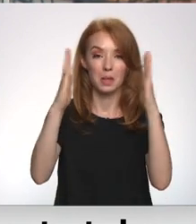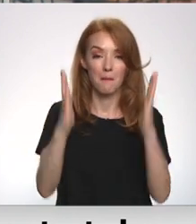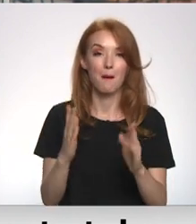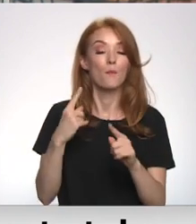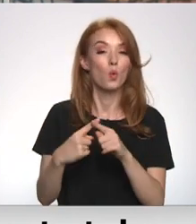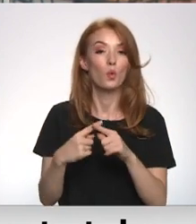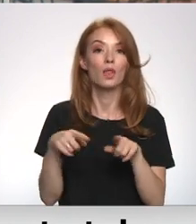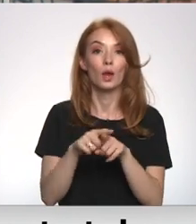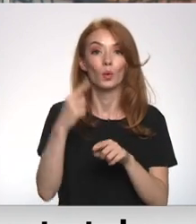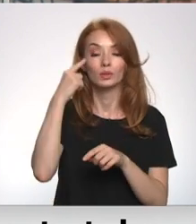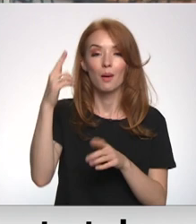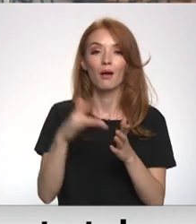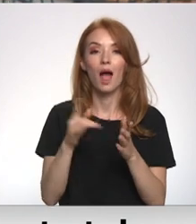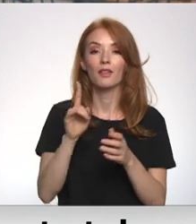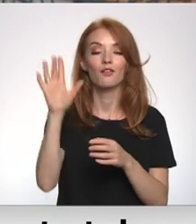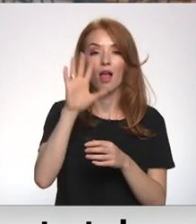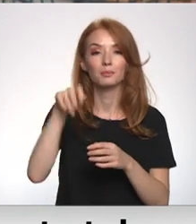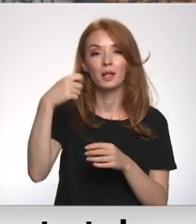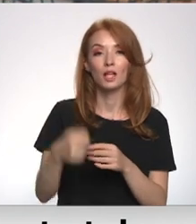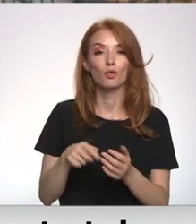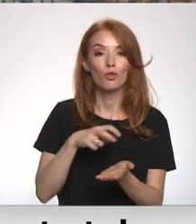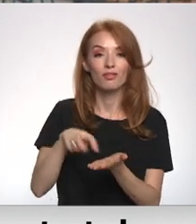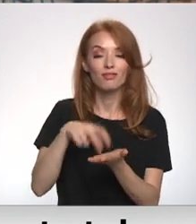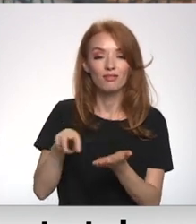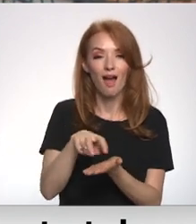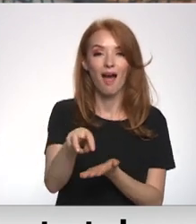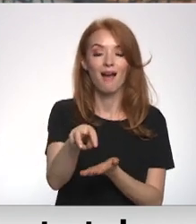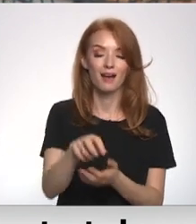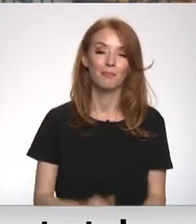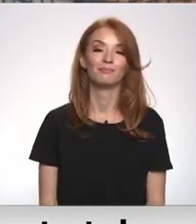zināms, kāda izskatās valsts prezidenta tanka, bet par to jau droši vien arī citos ziņu raidījumos.